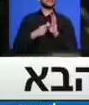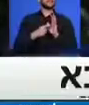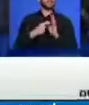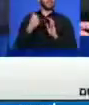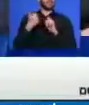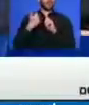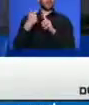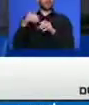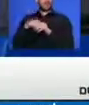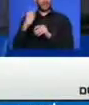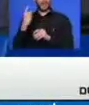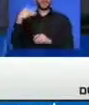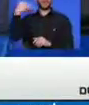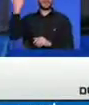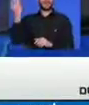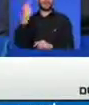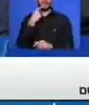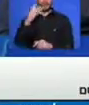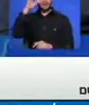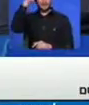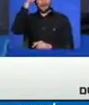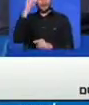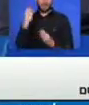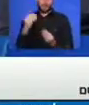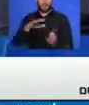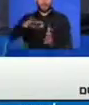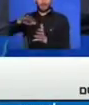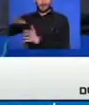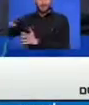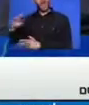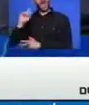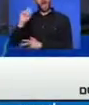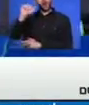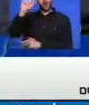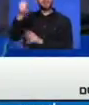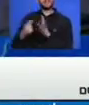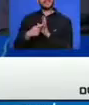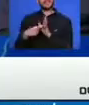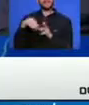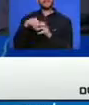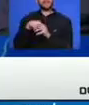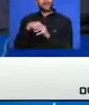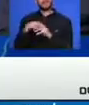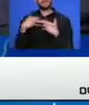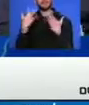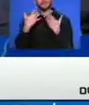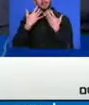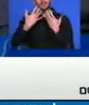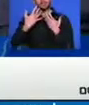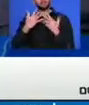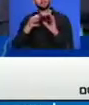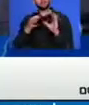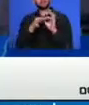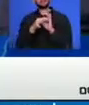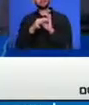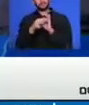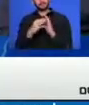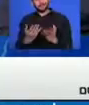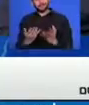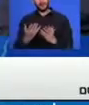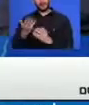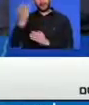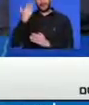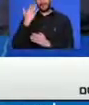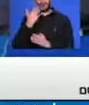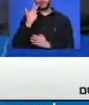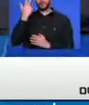פנימית ואחת חיצונית. כן. הזכרת את ביידן, תכף נגיע אליו. כן. אבל נתחיל עם הסיבה הפנימית וניתן רגע איזה קונטקסט. Mm-hmm. לפני